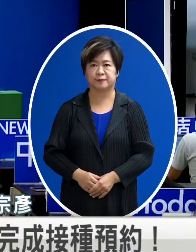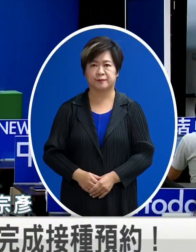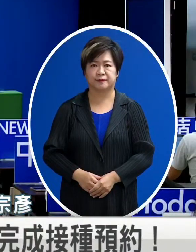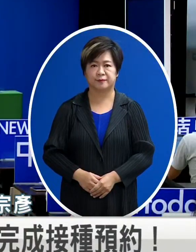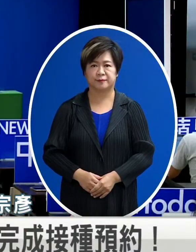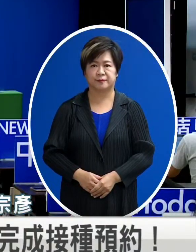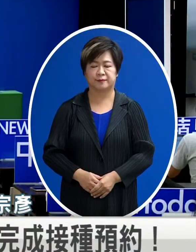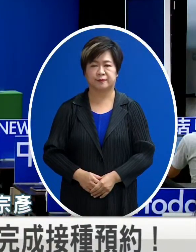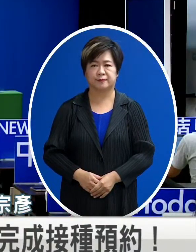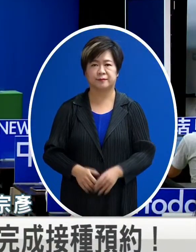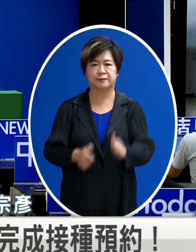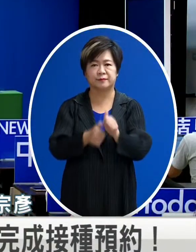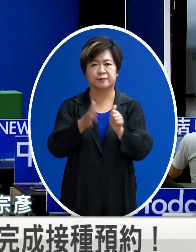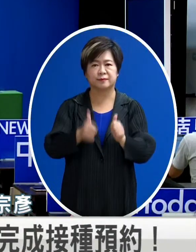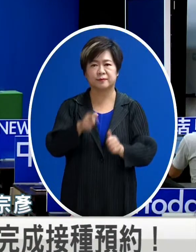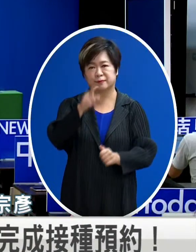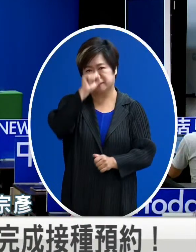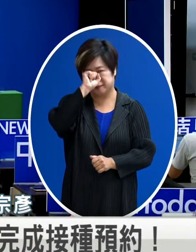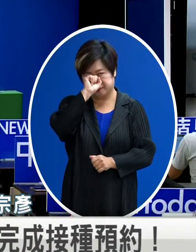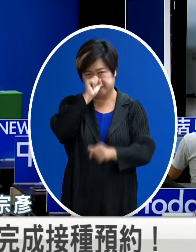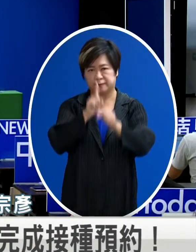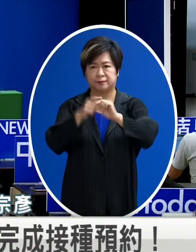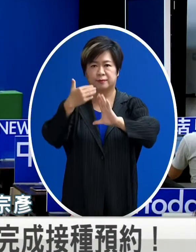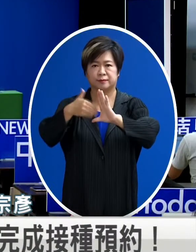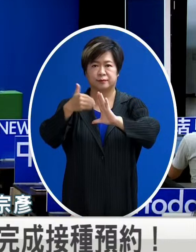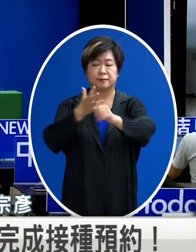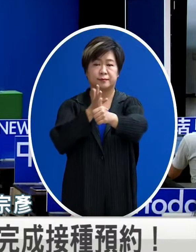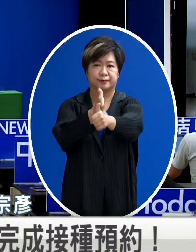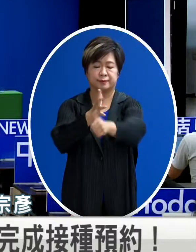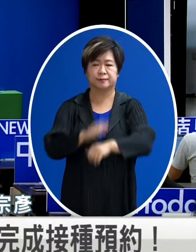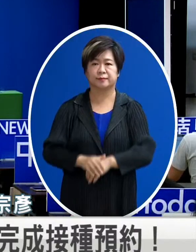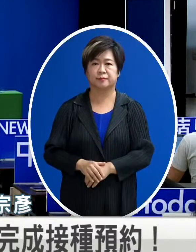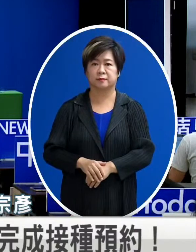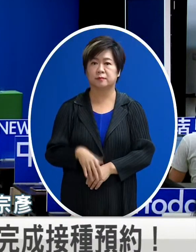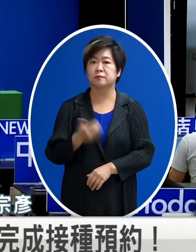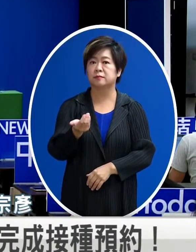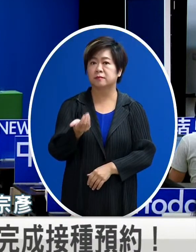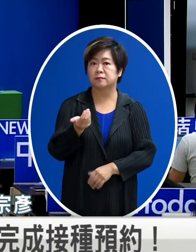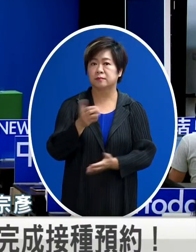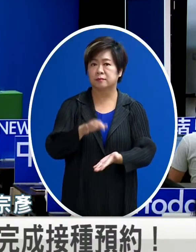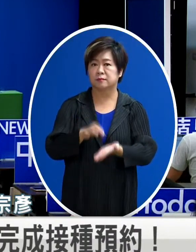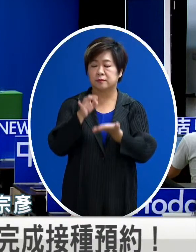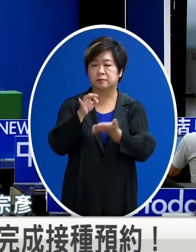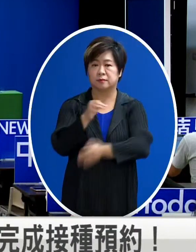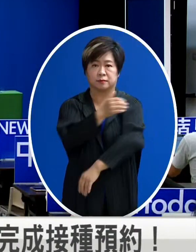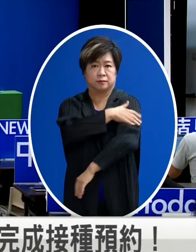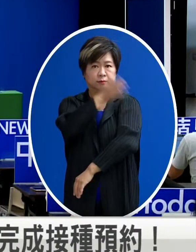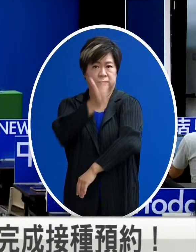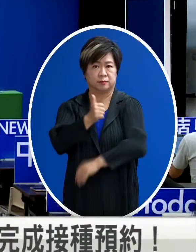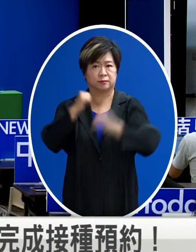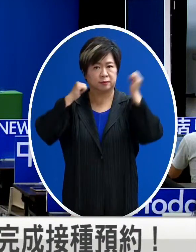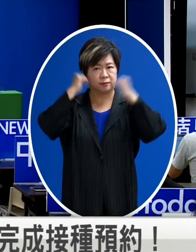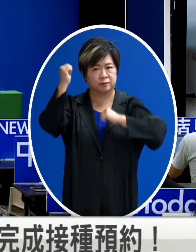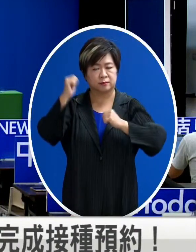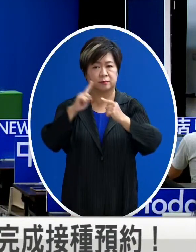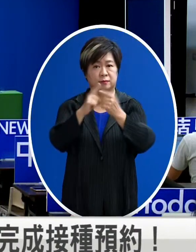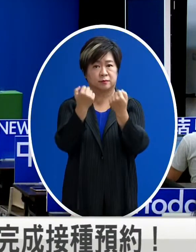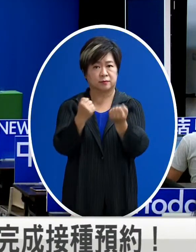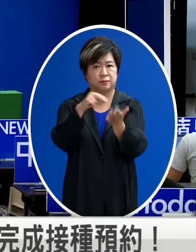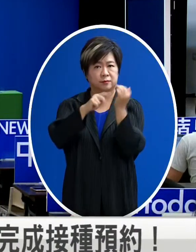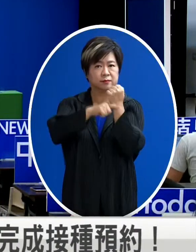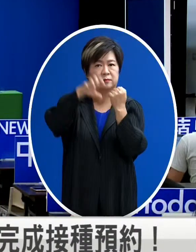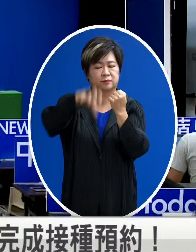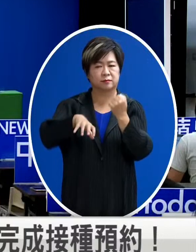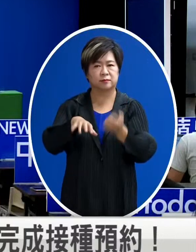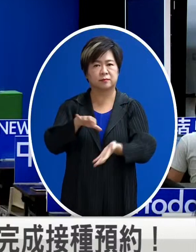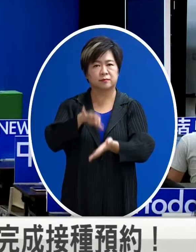副指挥官好，中视新闻提问，那个刚刚有提到 部长他早上在立院有讲到降级，其